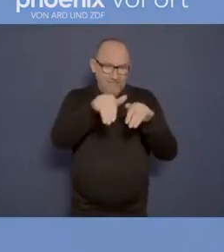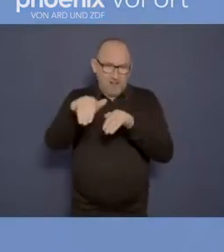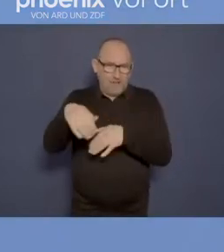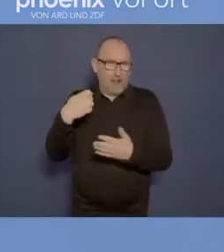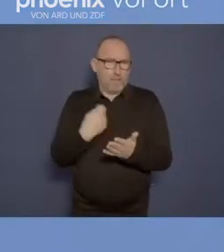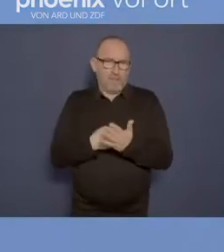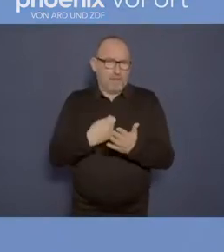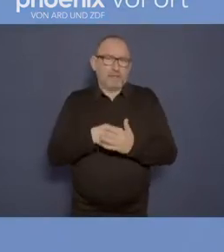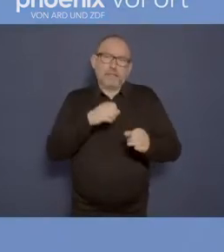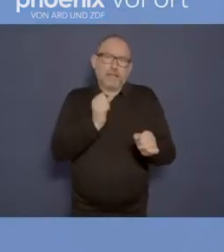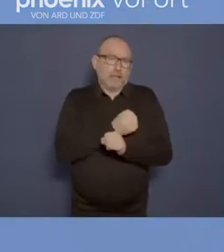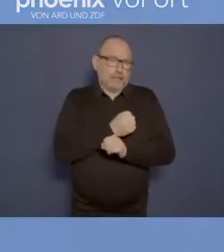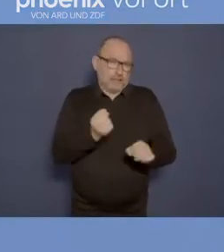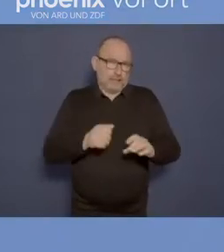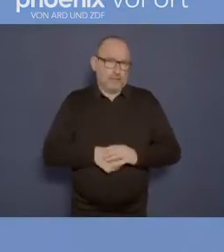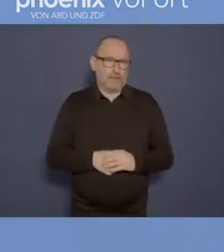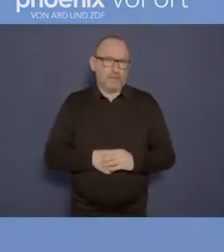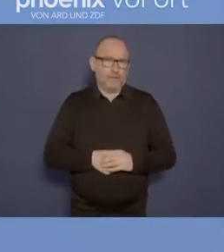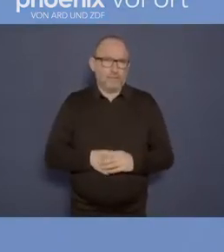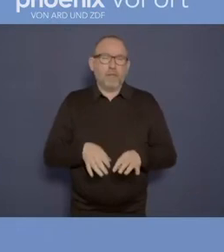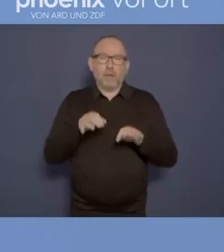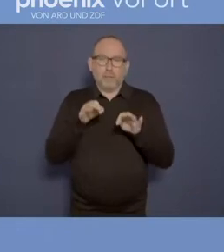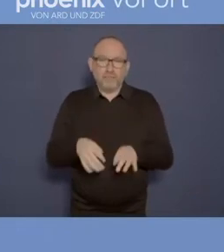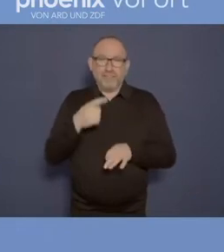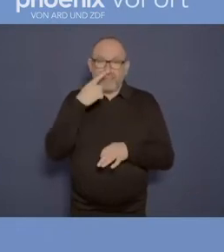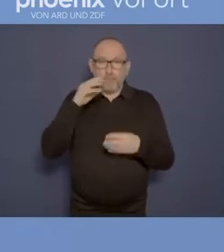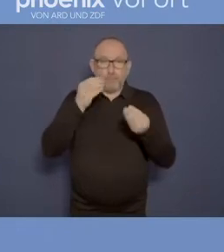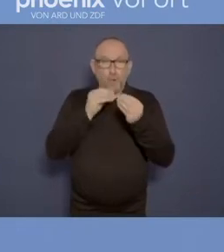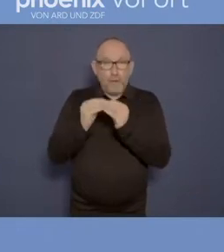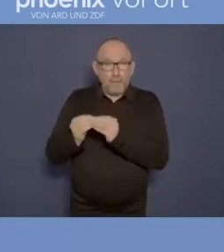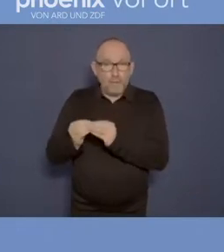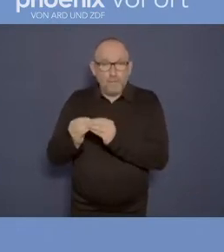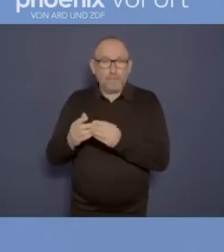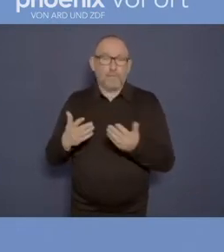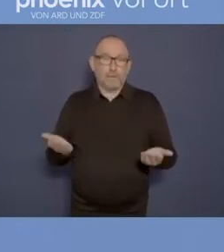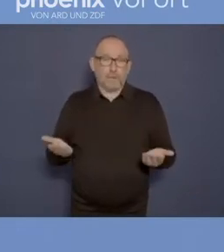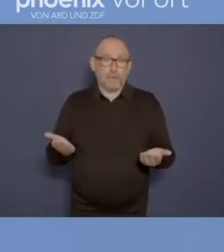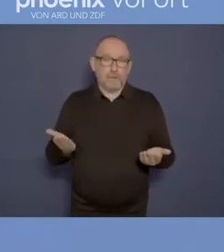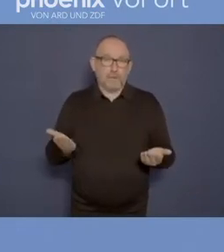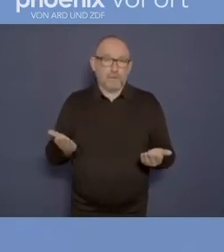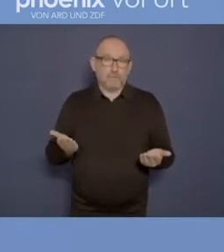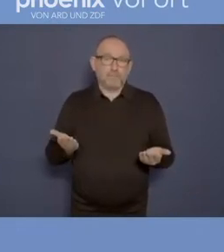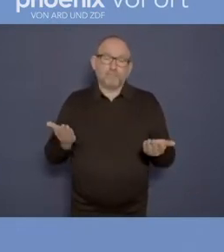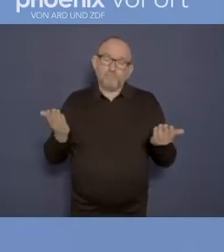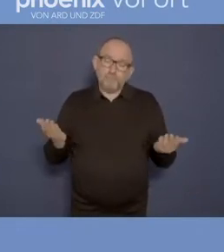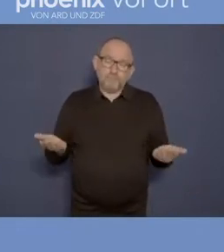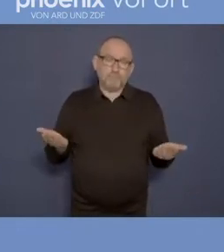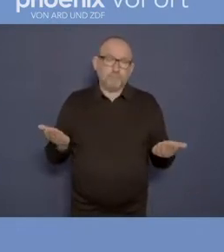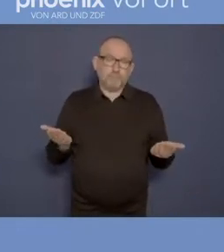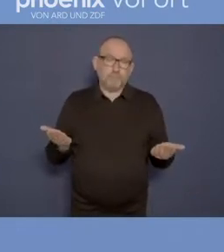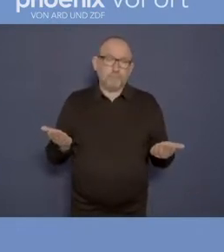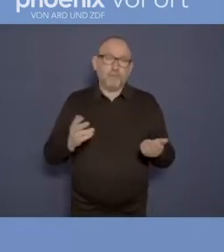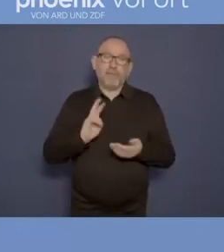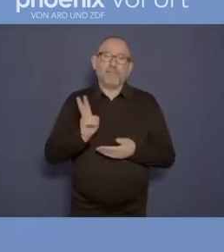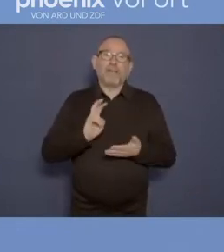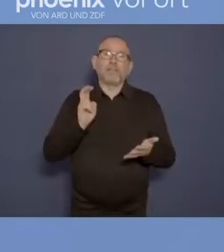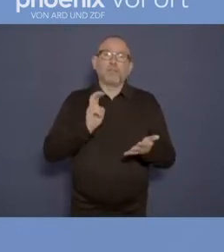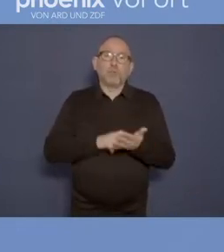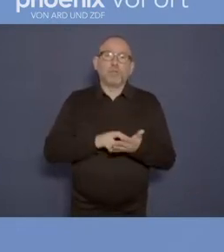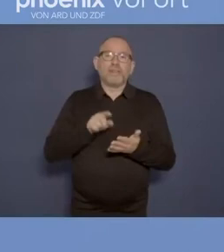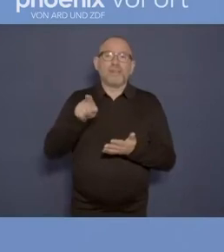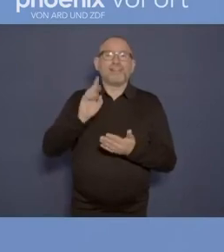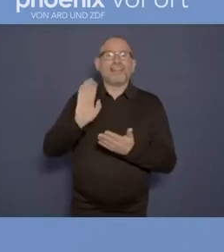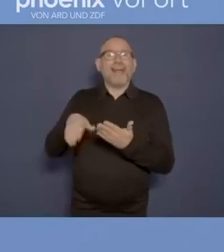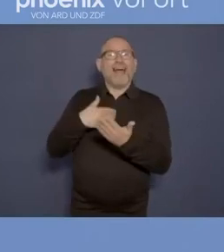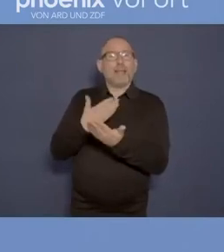Und wenn es eben Probleme gibt, dann ist da in erster Linie jetzt sind die Anbieter